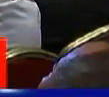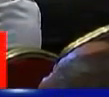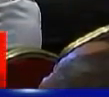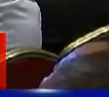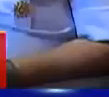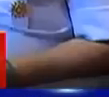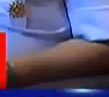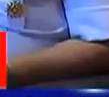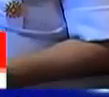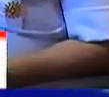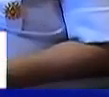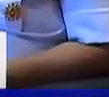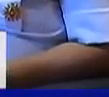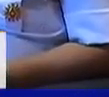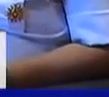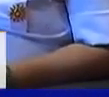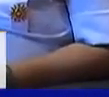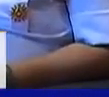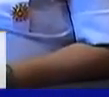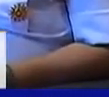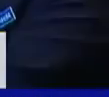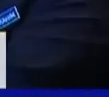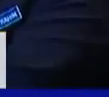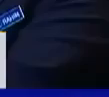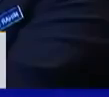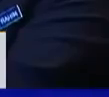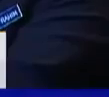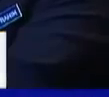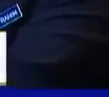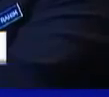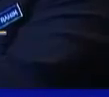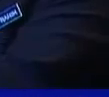Malaysia sertai perjanjian 5 negara tangani Daesh.